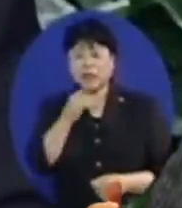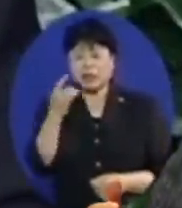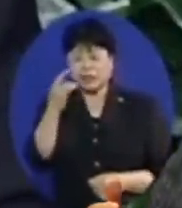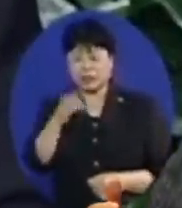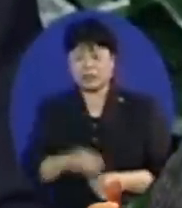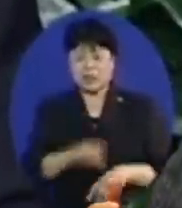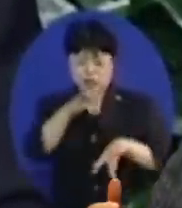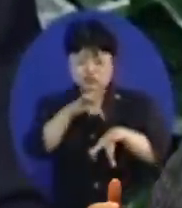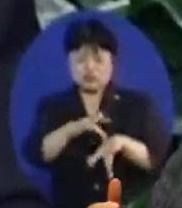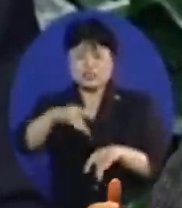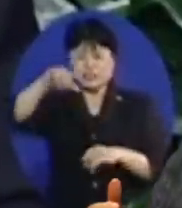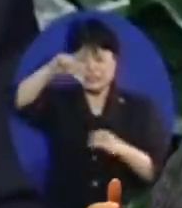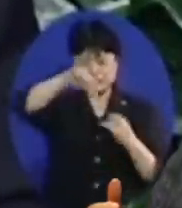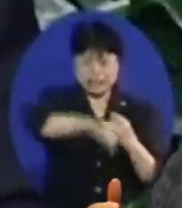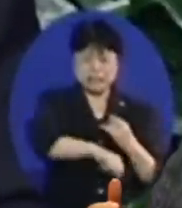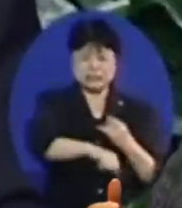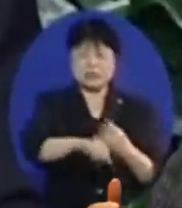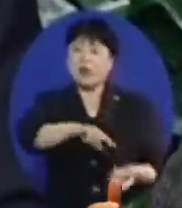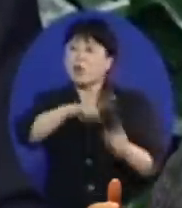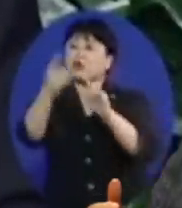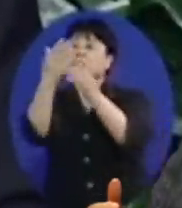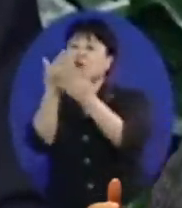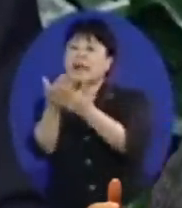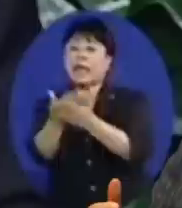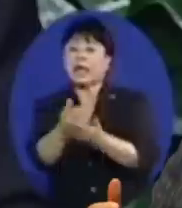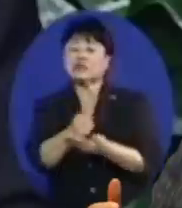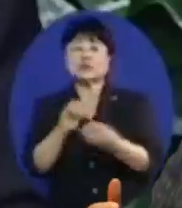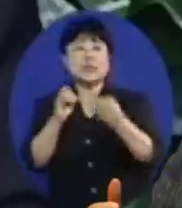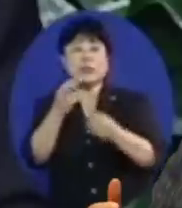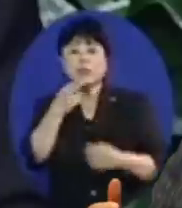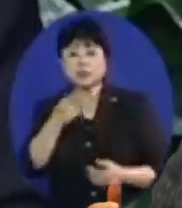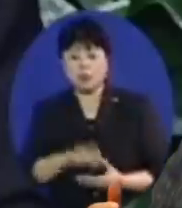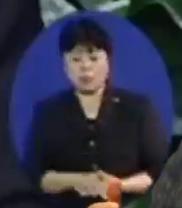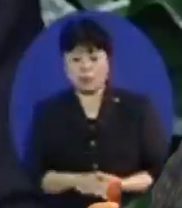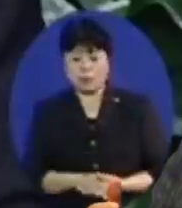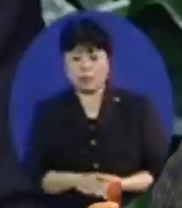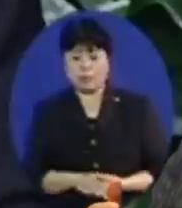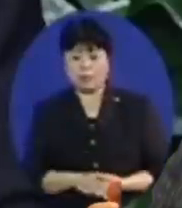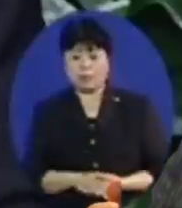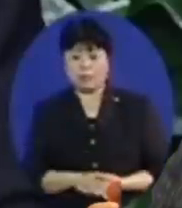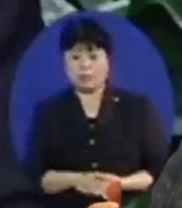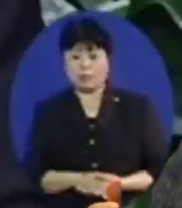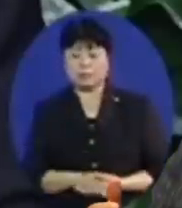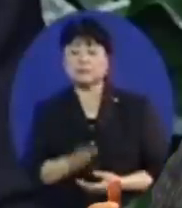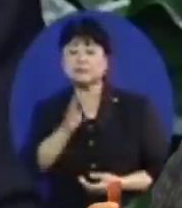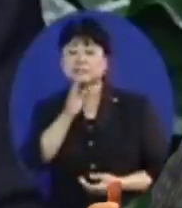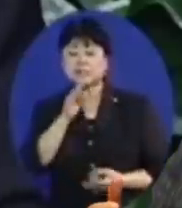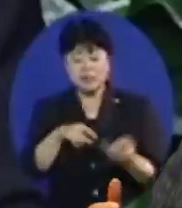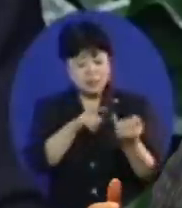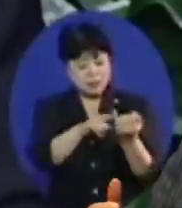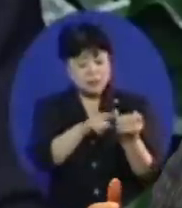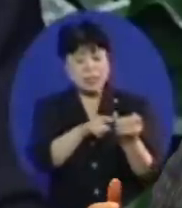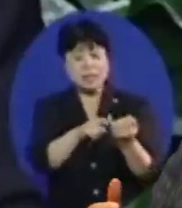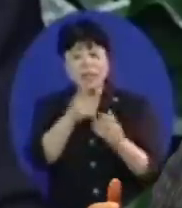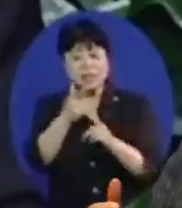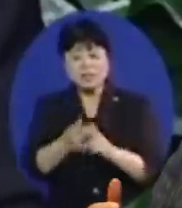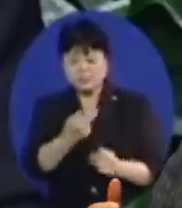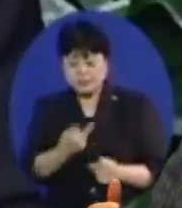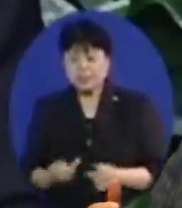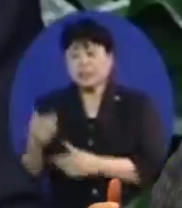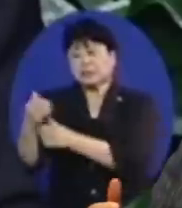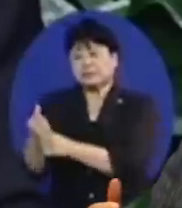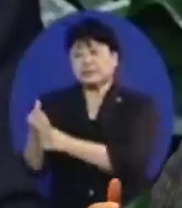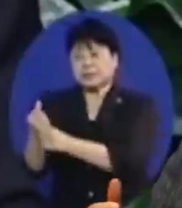들렸으니 주여 고쳐주소서. 주님이 대답을 안 하십니다. 그러니까 이 여자가 예수님의 제 아들을